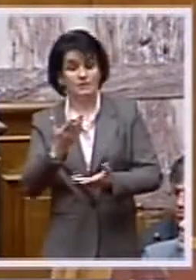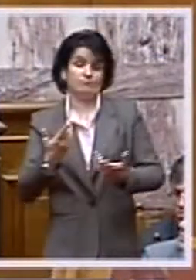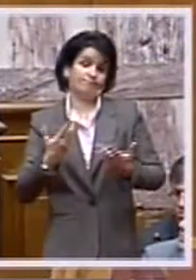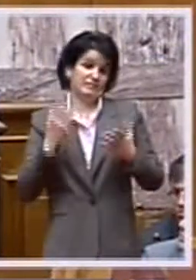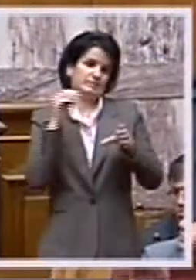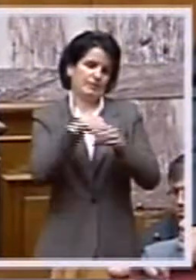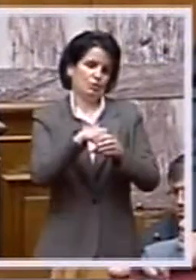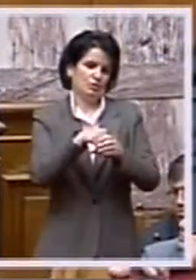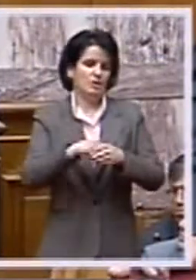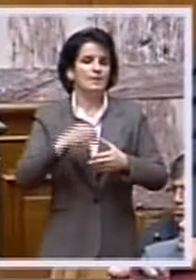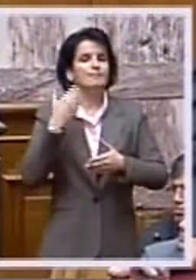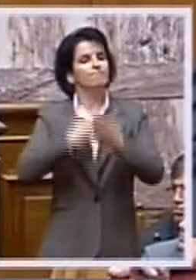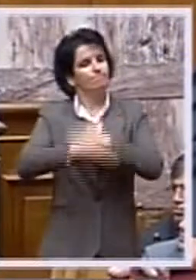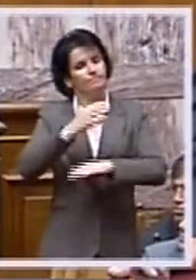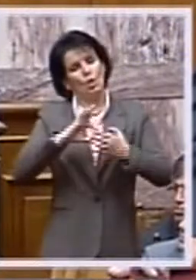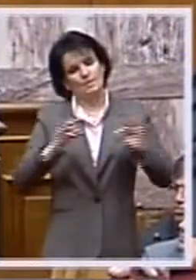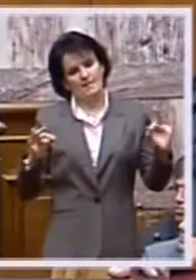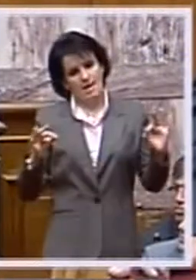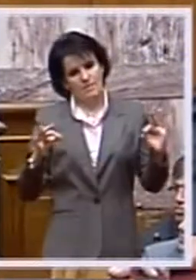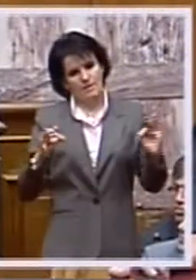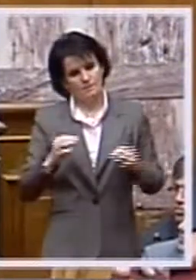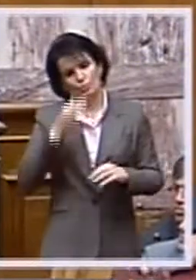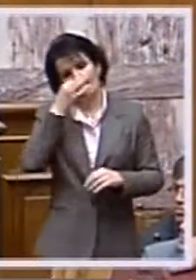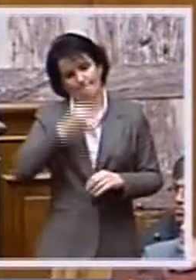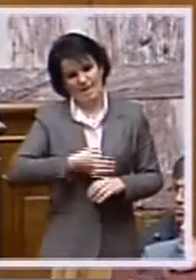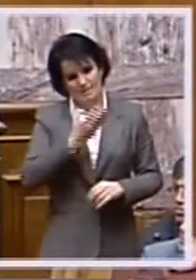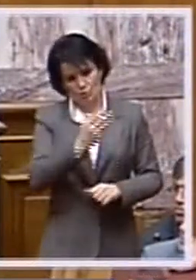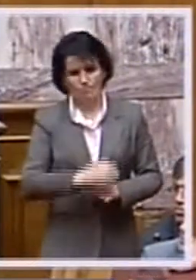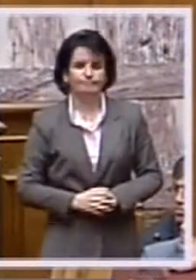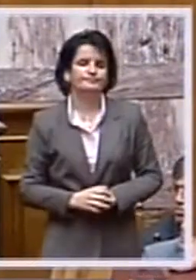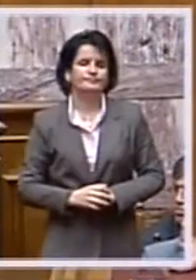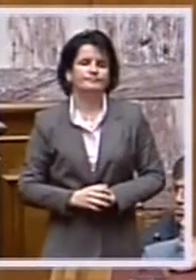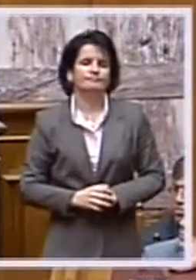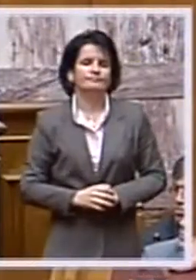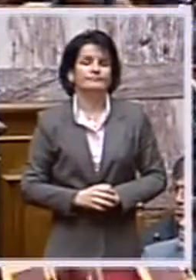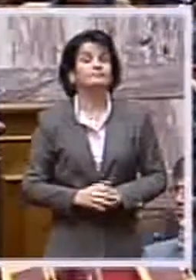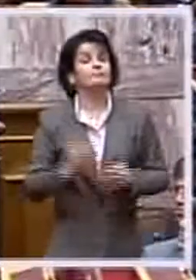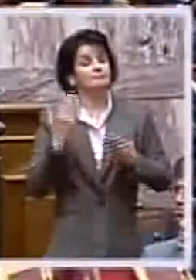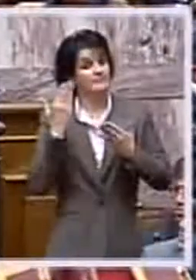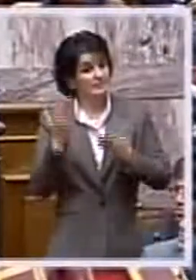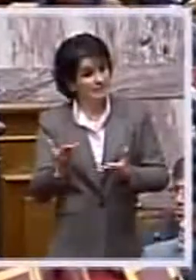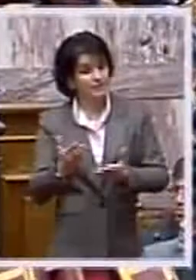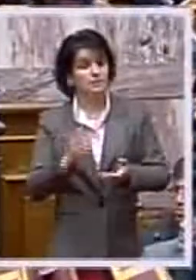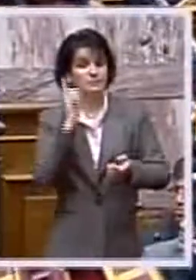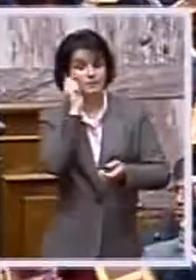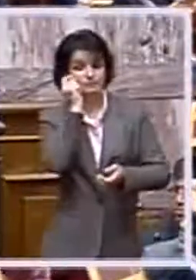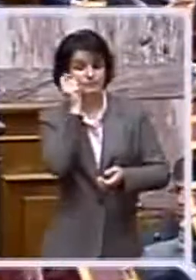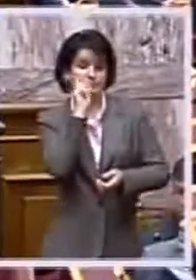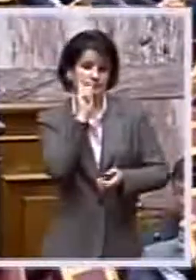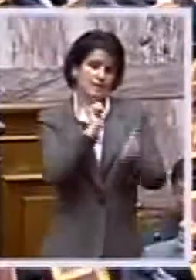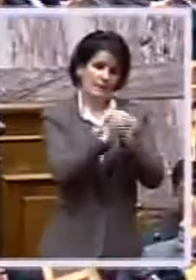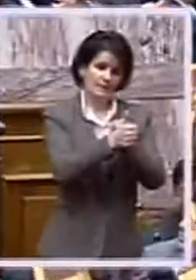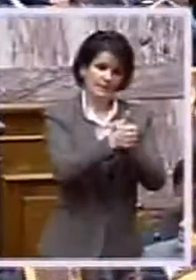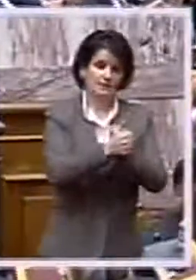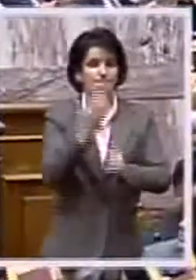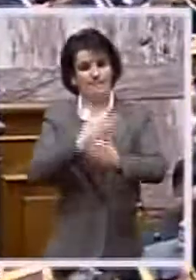τους στους Παραολυμπιακούς Αγώνες του Πεκίνου. Είναι αφιερωμένη στις αθλήτριες και τους αθλητές